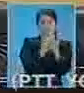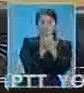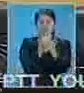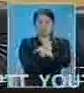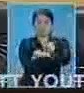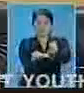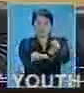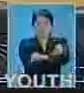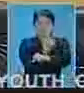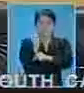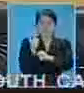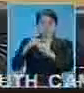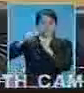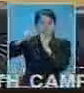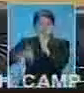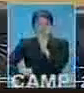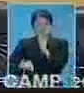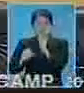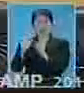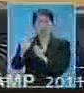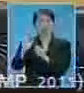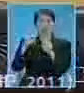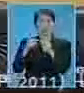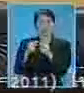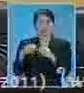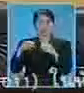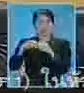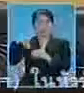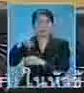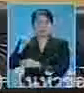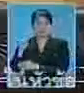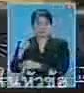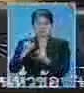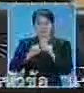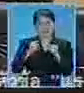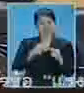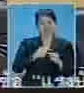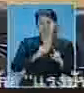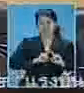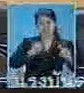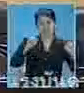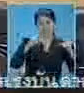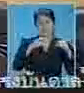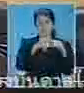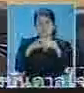าจจะเป็นนโยบายของพรรคเพื่อไทยแต่ยืนยันว่าไม่ใช่นโยบายของรัฐบาลนี้ครับ